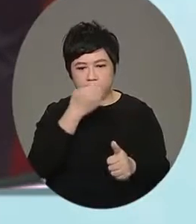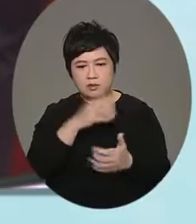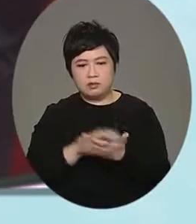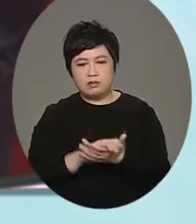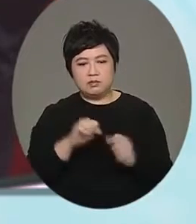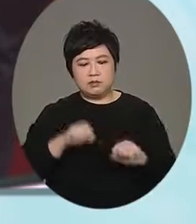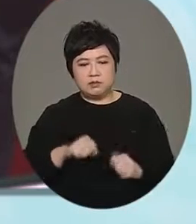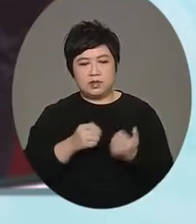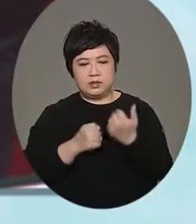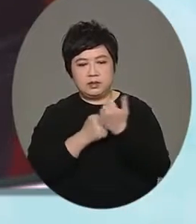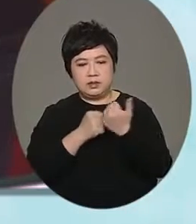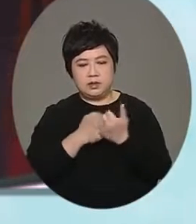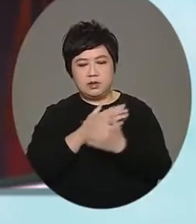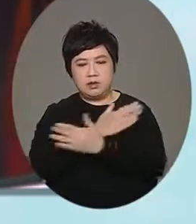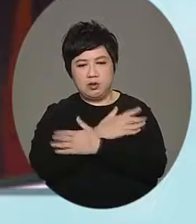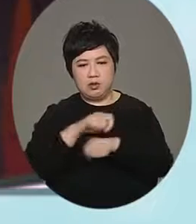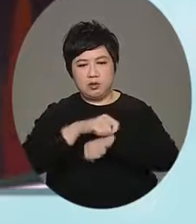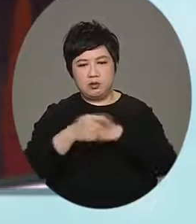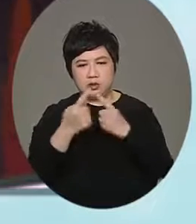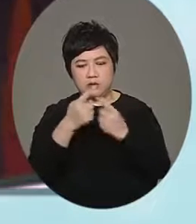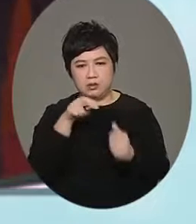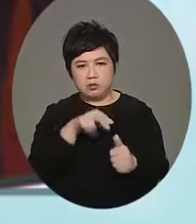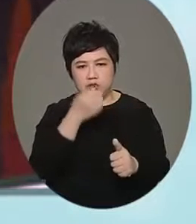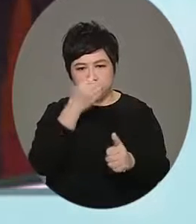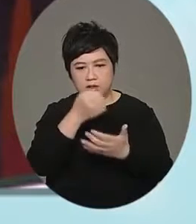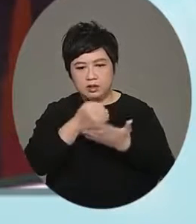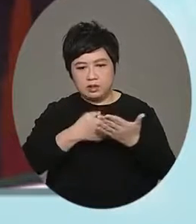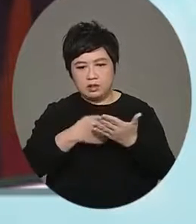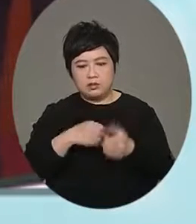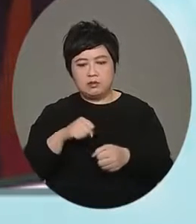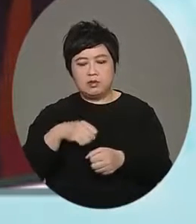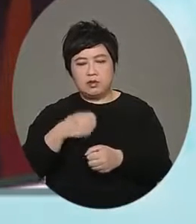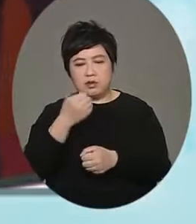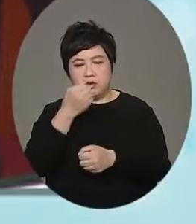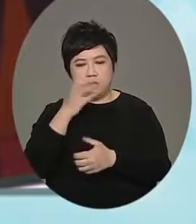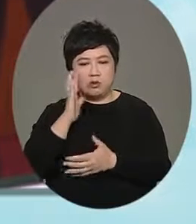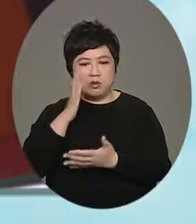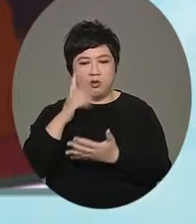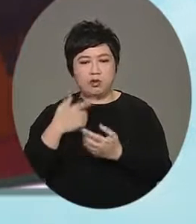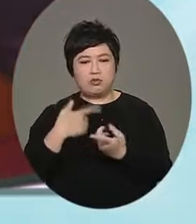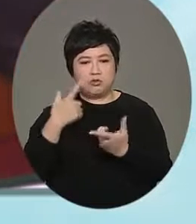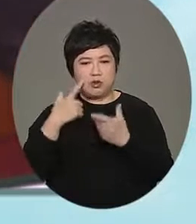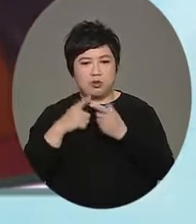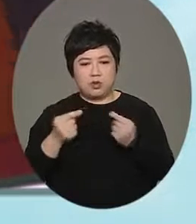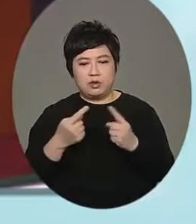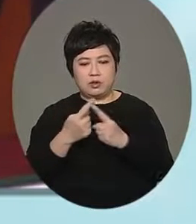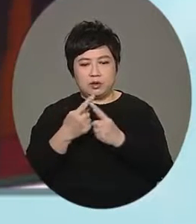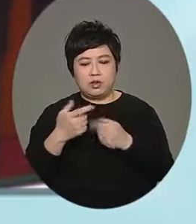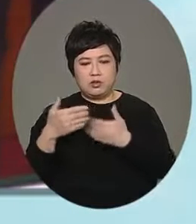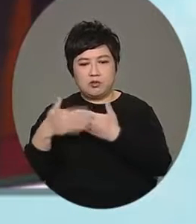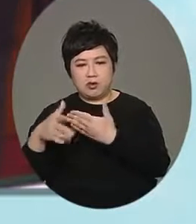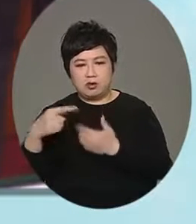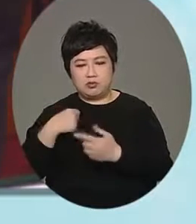持全面落实爱国者治港的原则，加强同港澳同胞、台湾同胞、海外侨